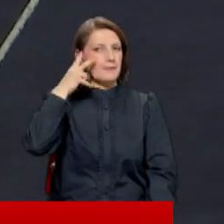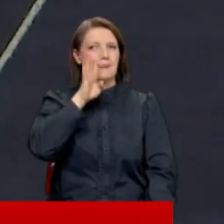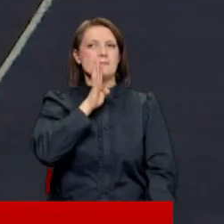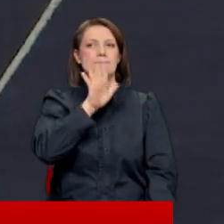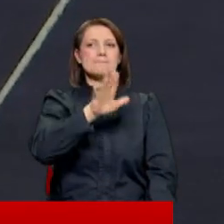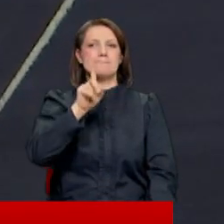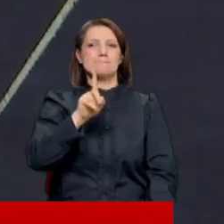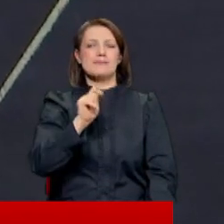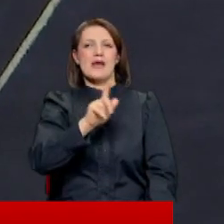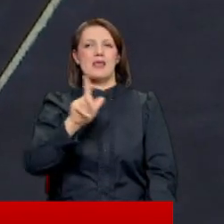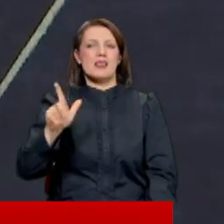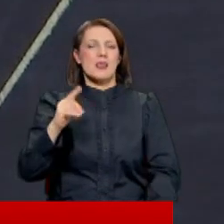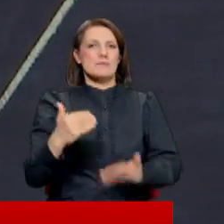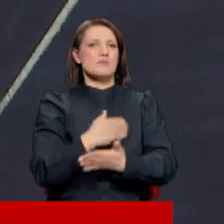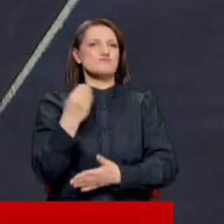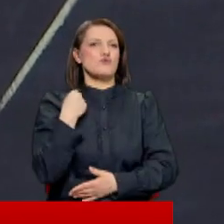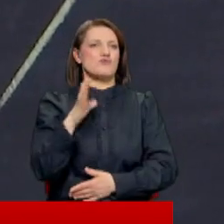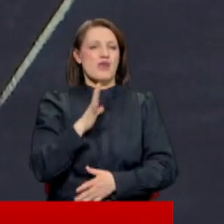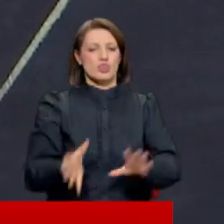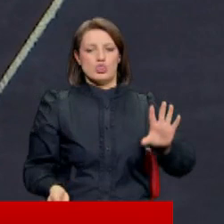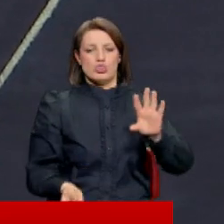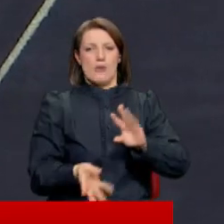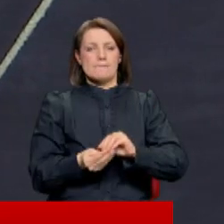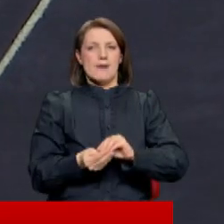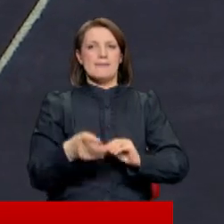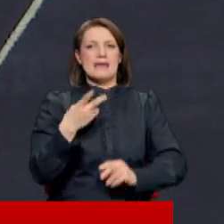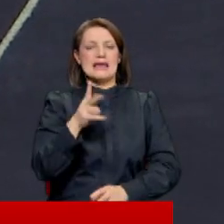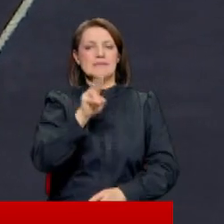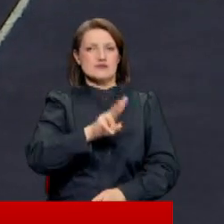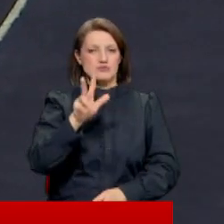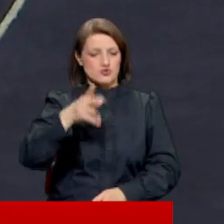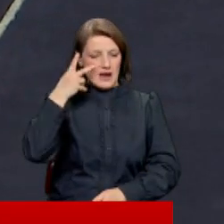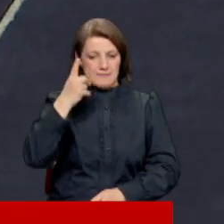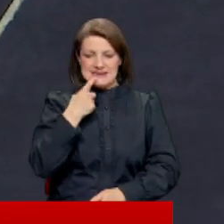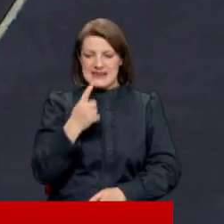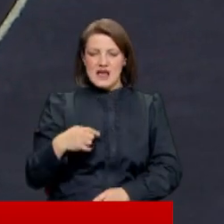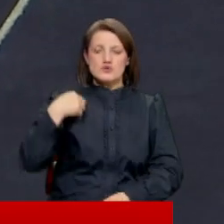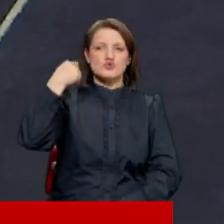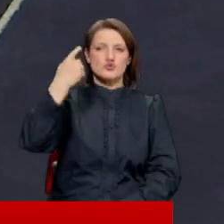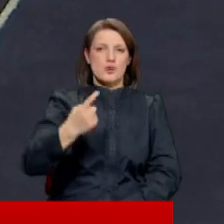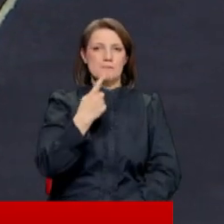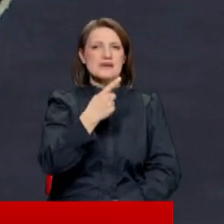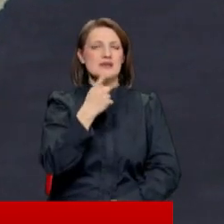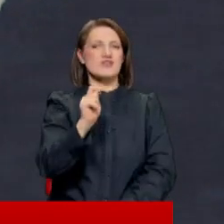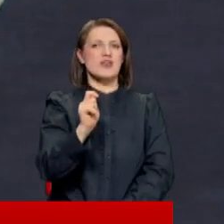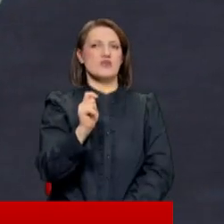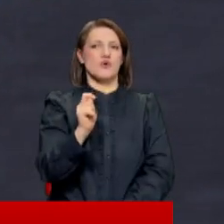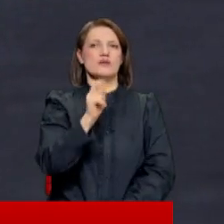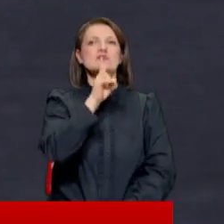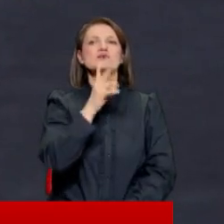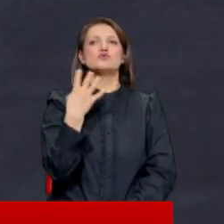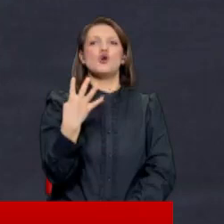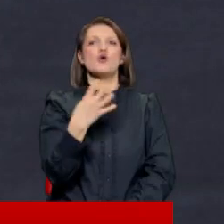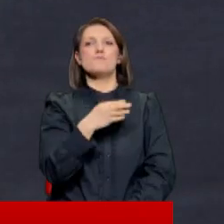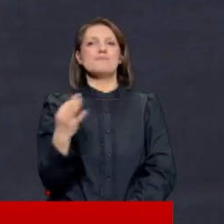milyar TL kredi kartı borcumuz varmış toplamda 2023 Aralık'ta yani bir sene sonra 1 trilyon 204